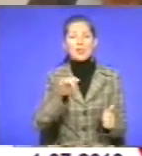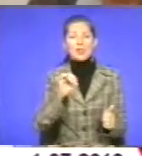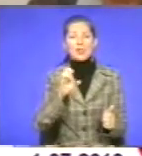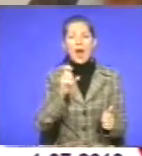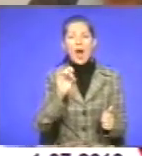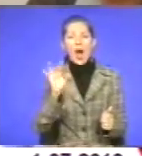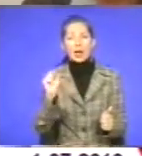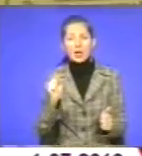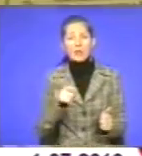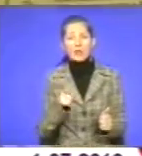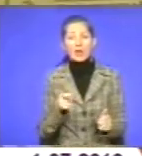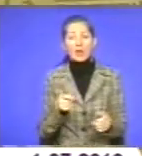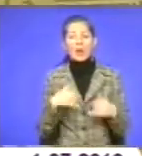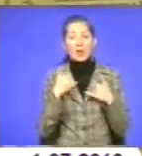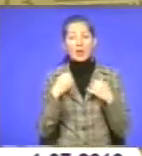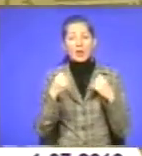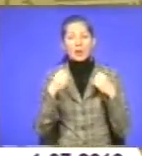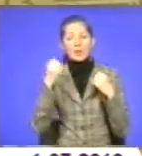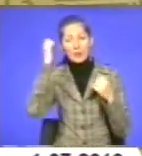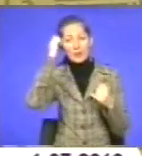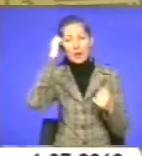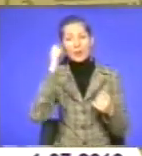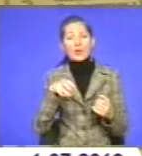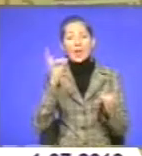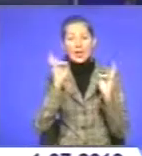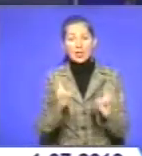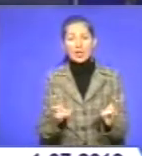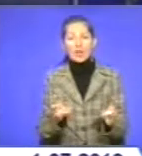Волинської трагедії та священномученика Омеляна Ковча.